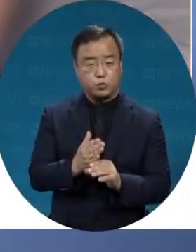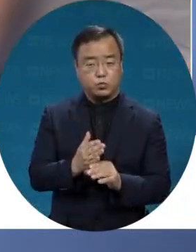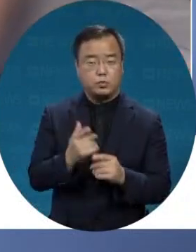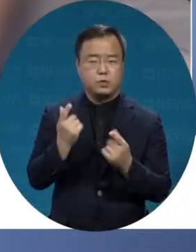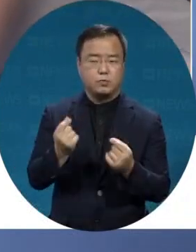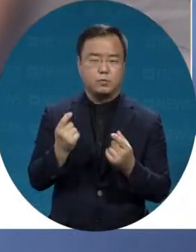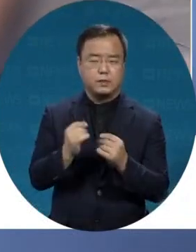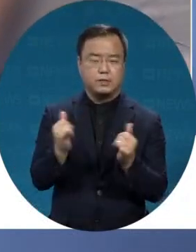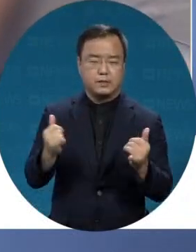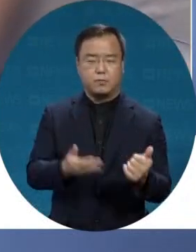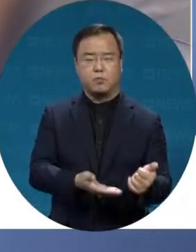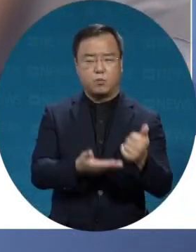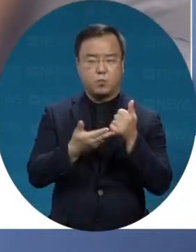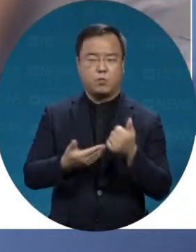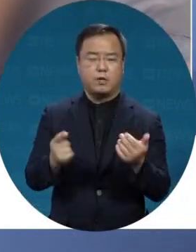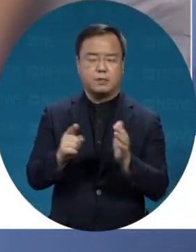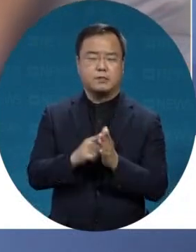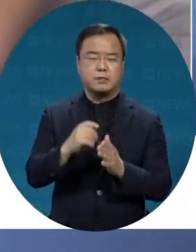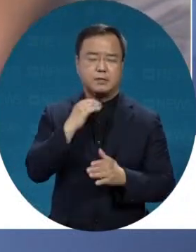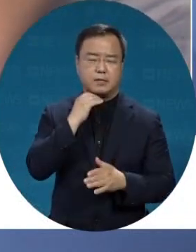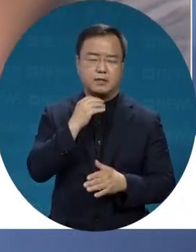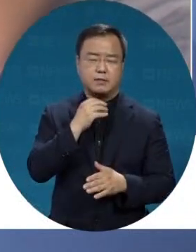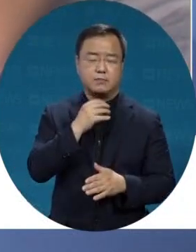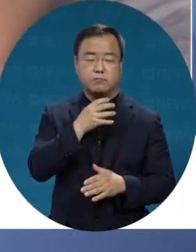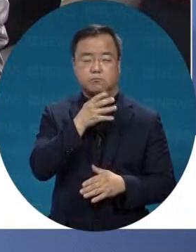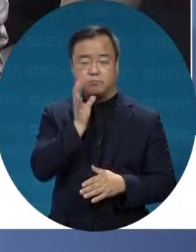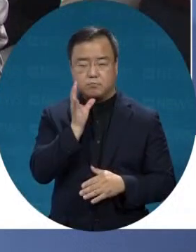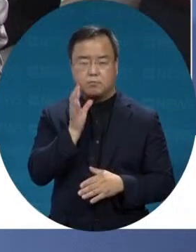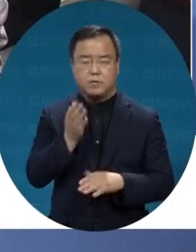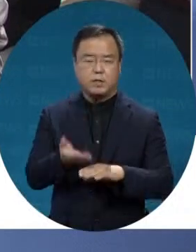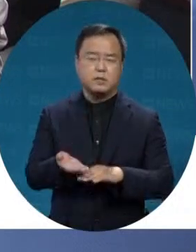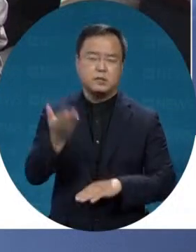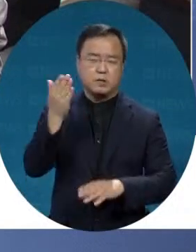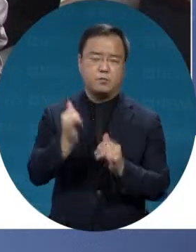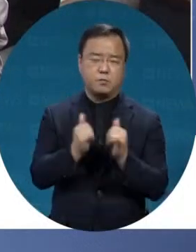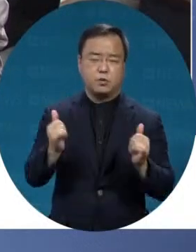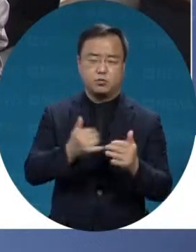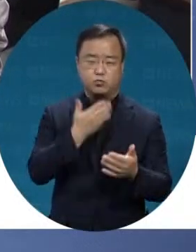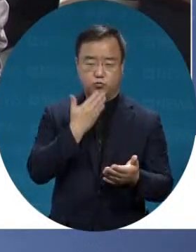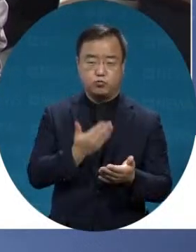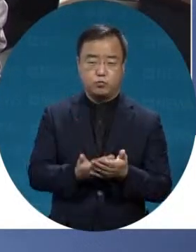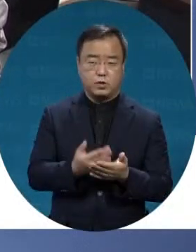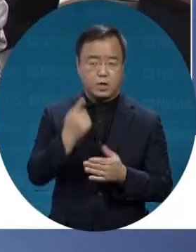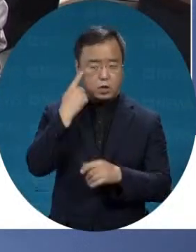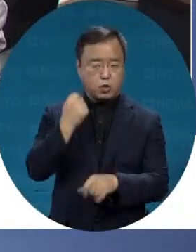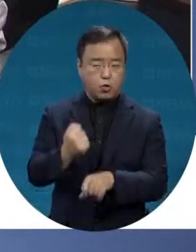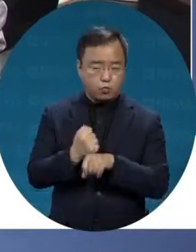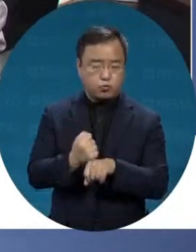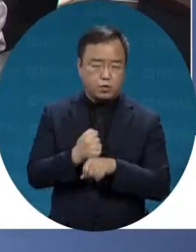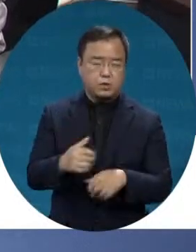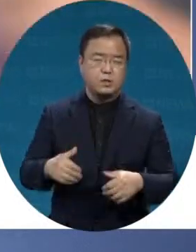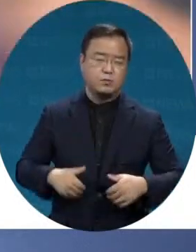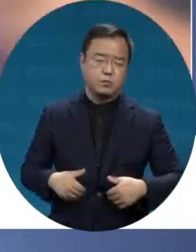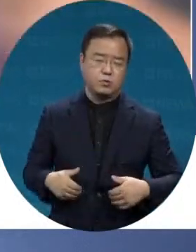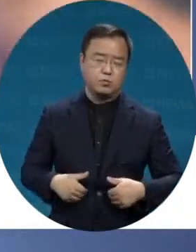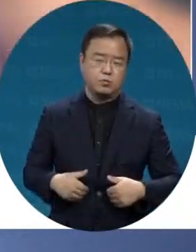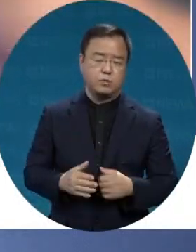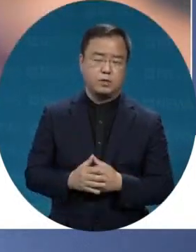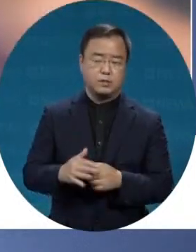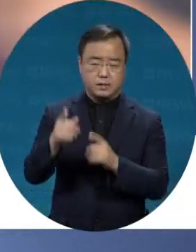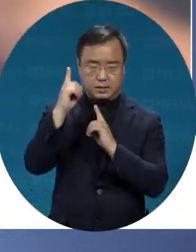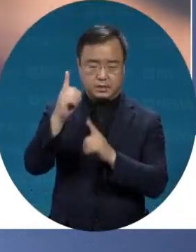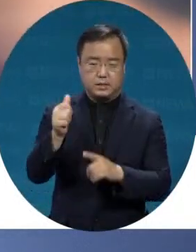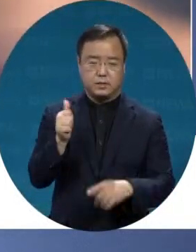독자들 들이기 위해선 시니어 작가들의 역할이 중요한데 좀 많이 조금 연구 고민을 해야 될 사항들이 있습니다 이현